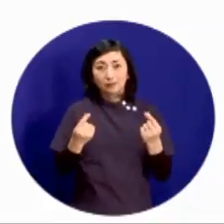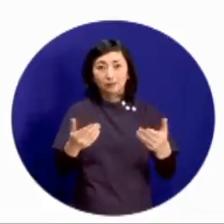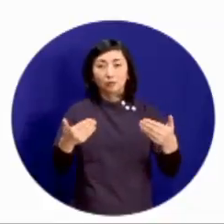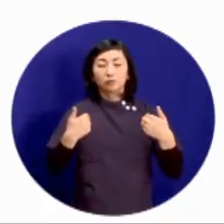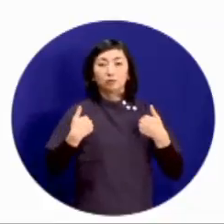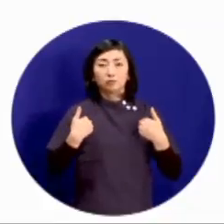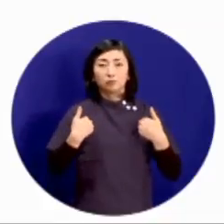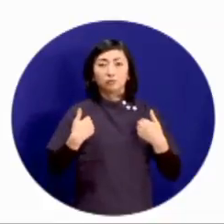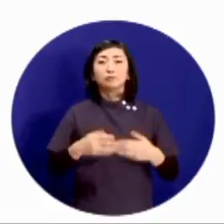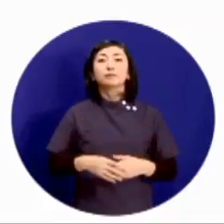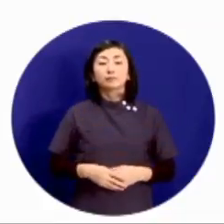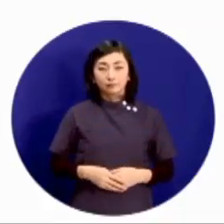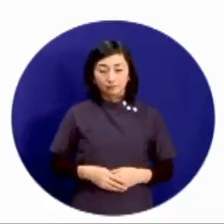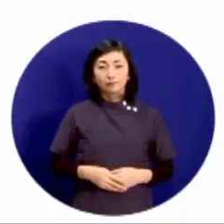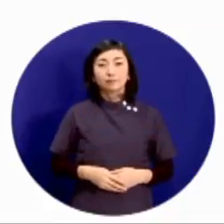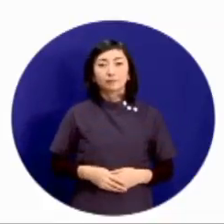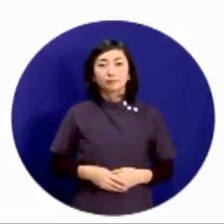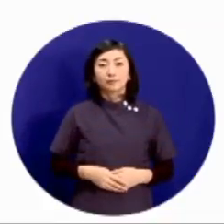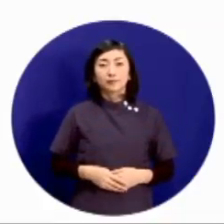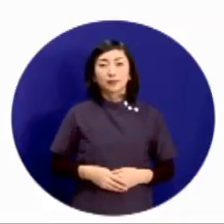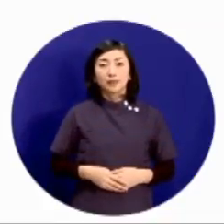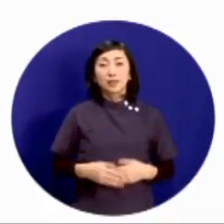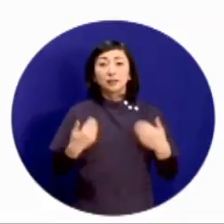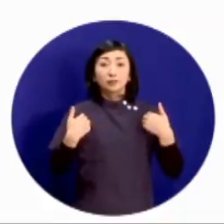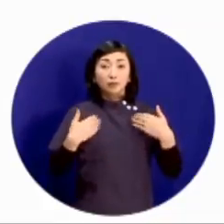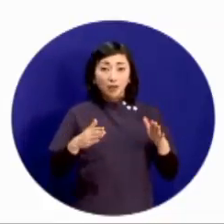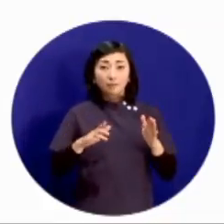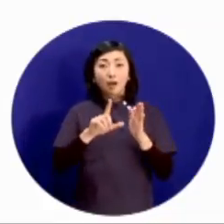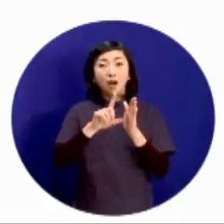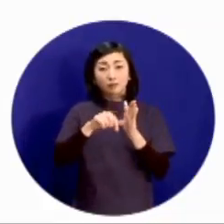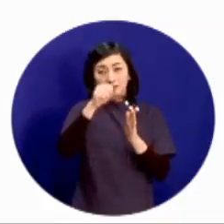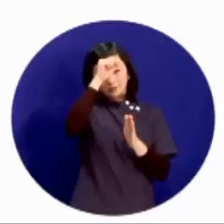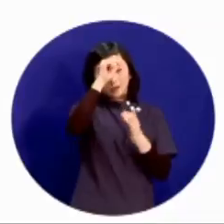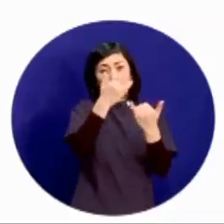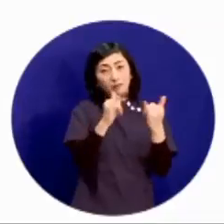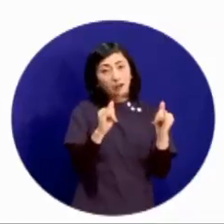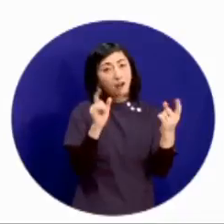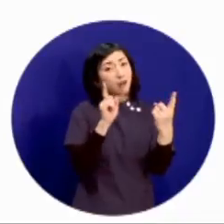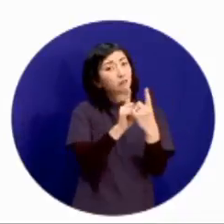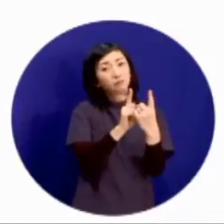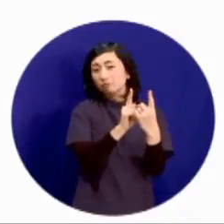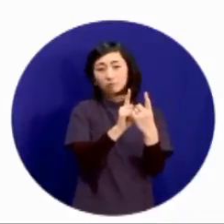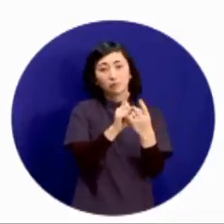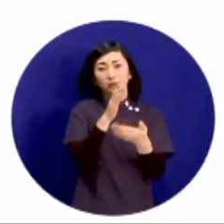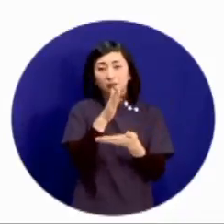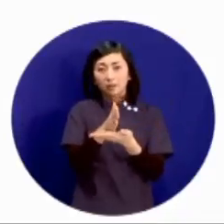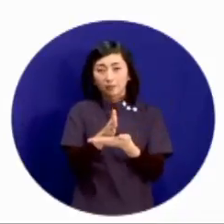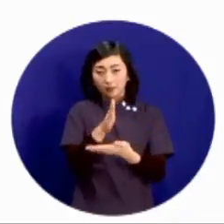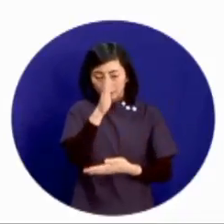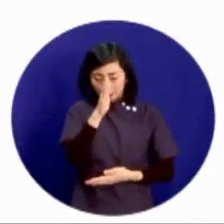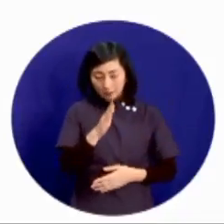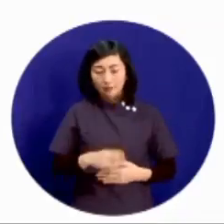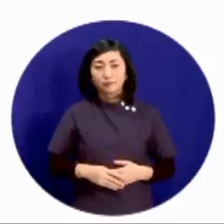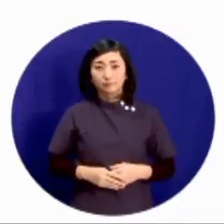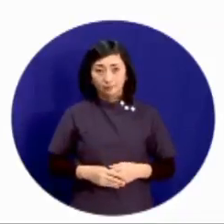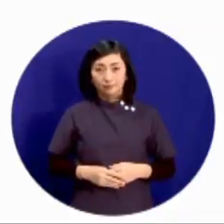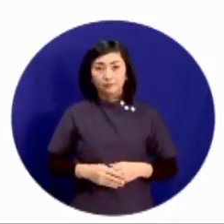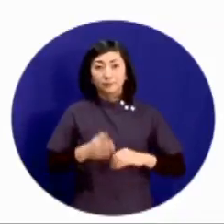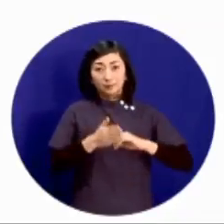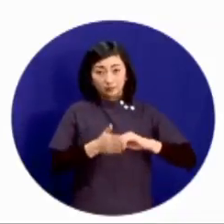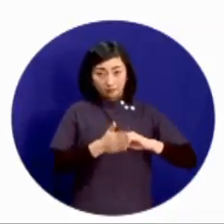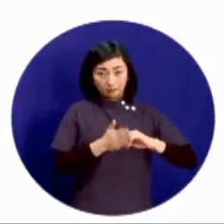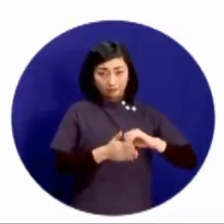思いますもちろん不要な接触を控えることも大切かと思います食品